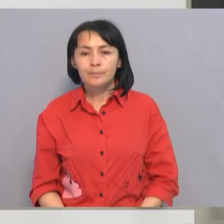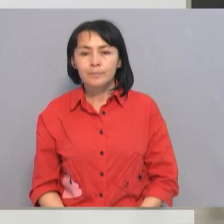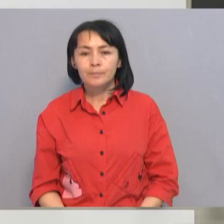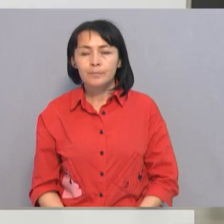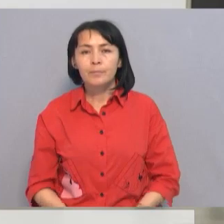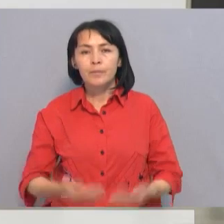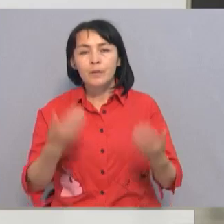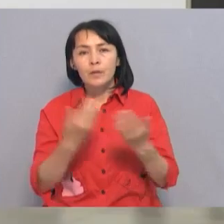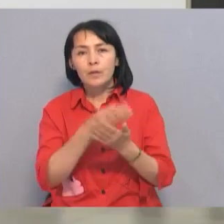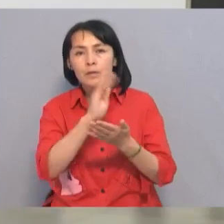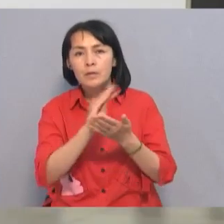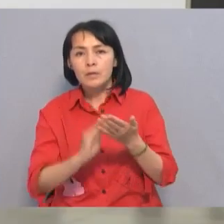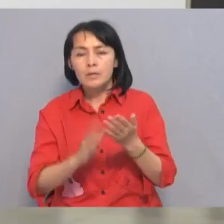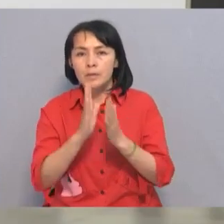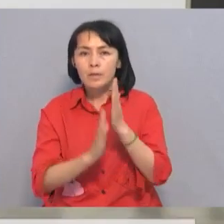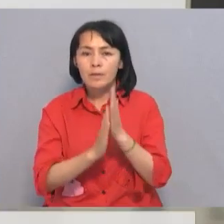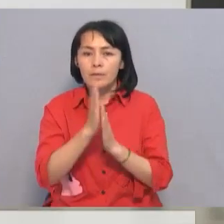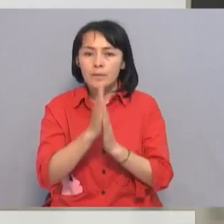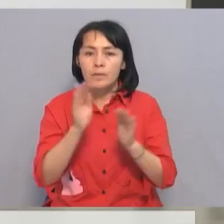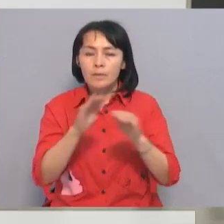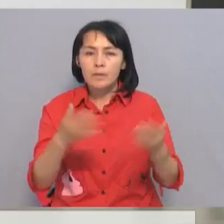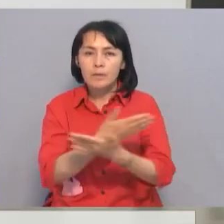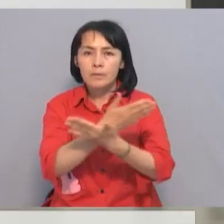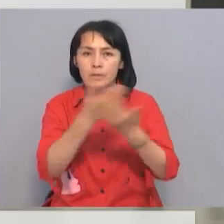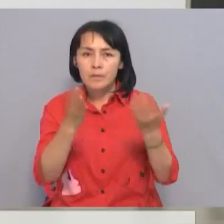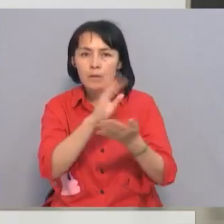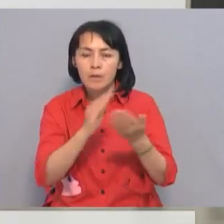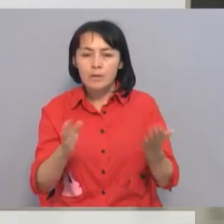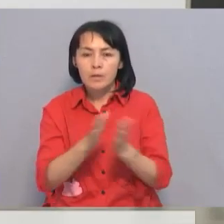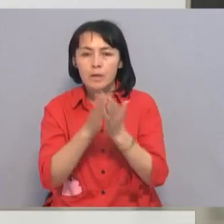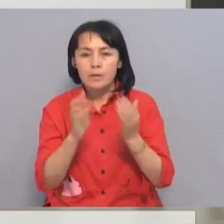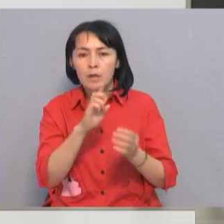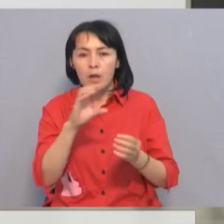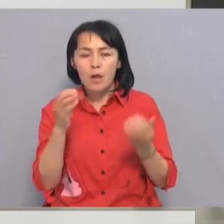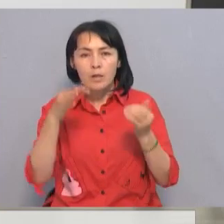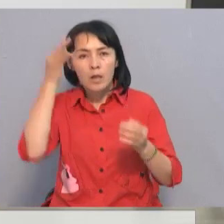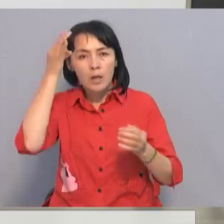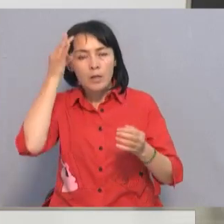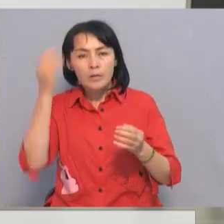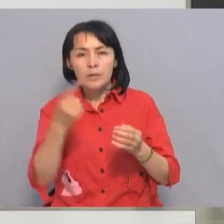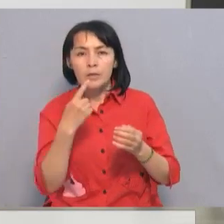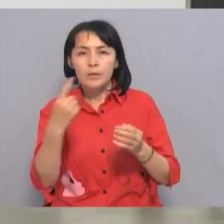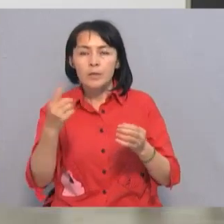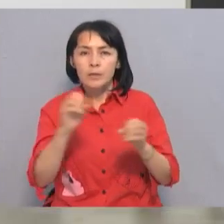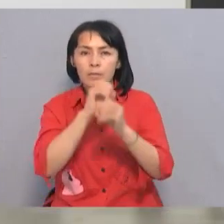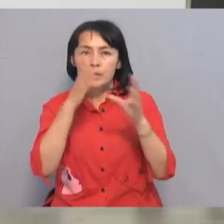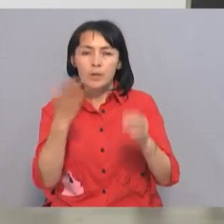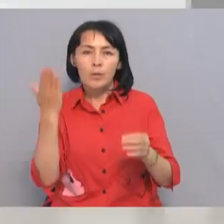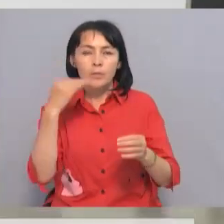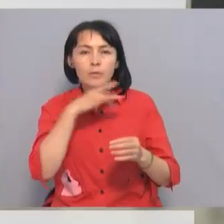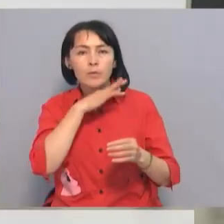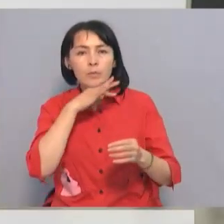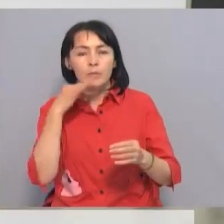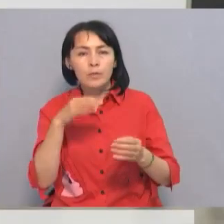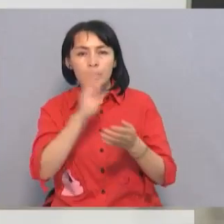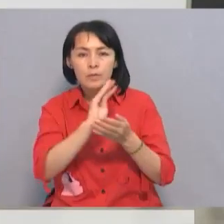На его произведениях выросло не одно поколение. Все произведения Бердибека Сокпакбаева напоминают о далеком и светлом прошлом. Во многом